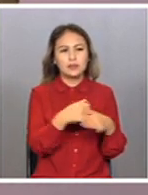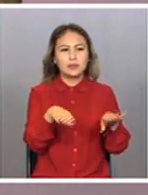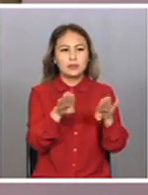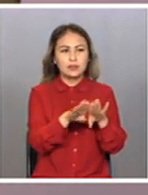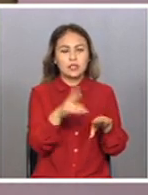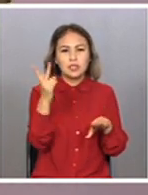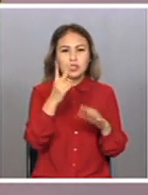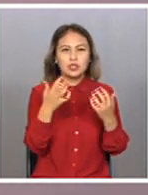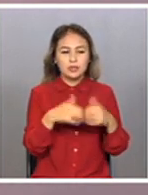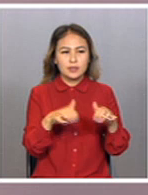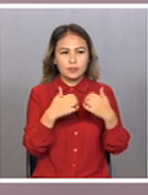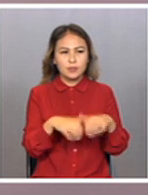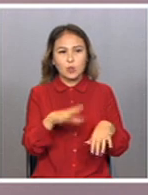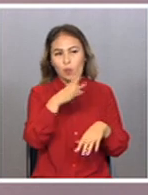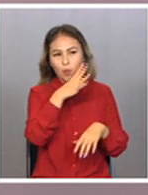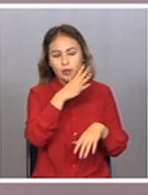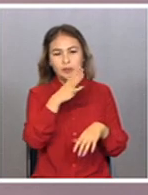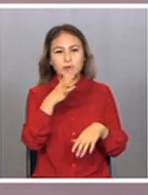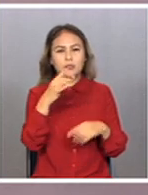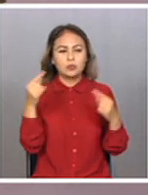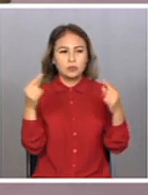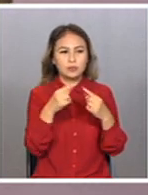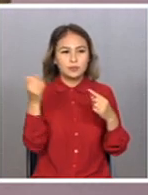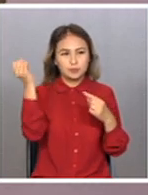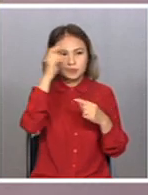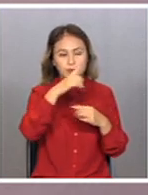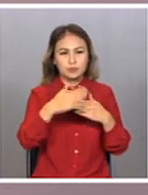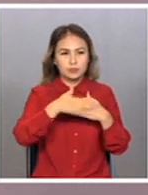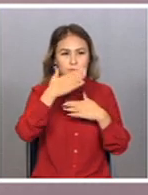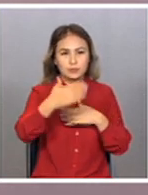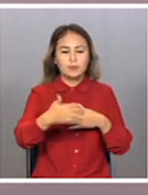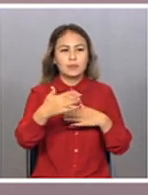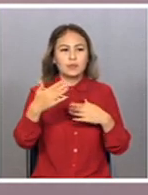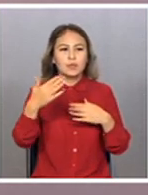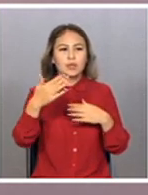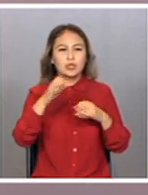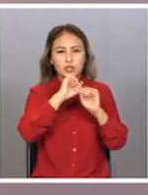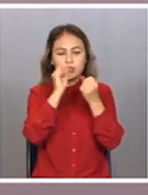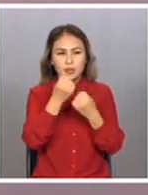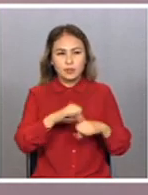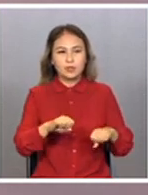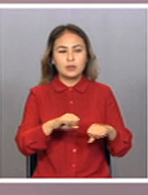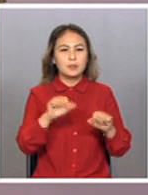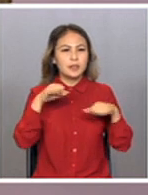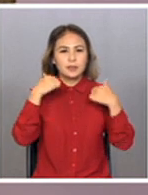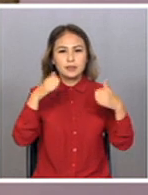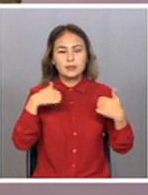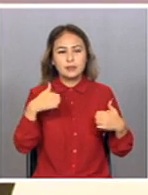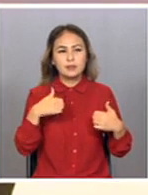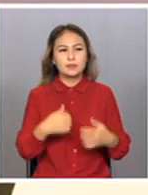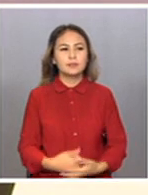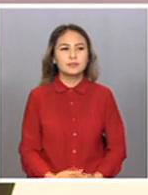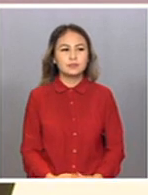екінші есепте уақыт белгілі, арақашықтық белгілі, жылдамдықты белгісіз мәлімет